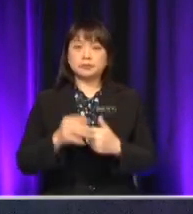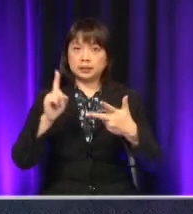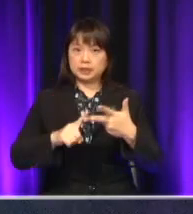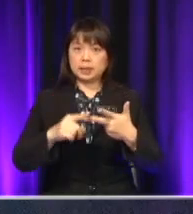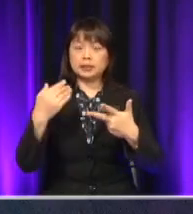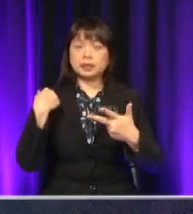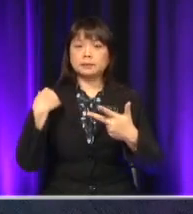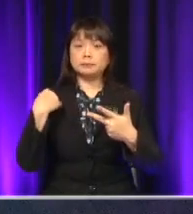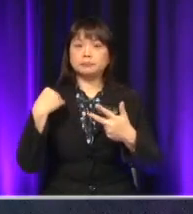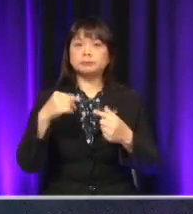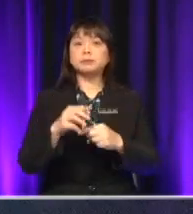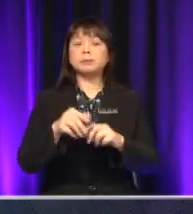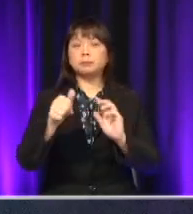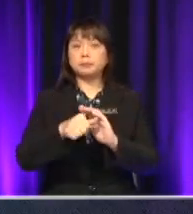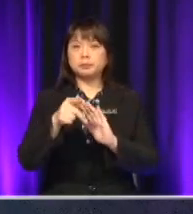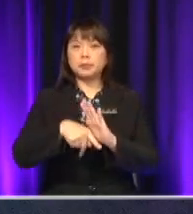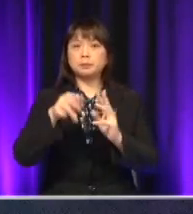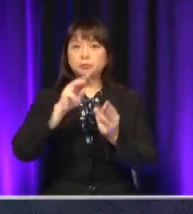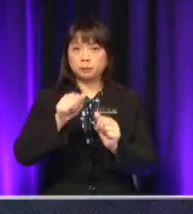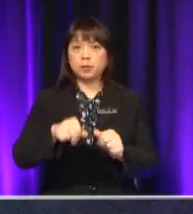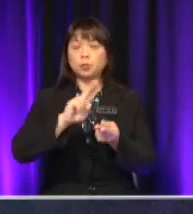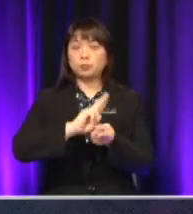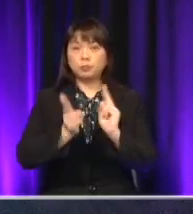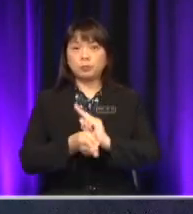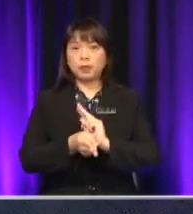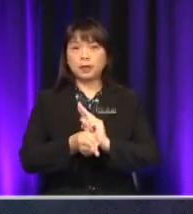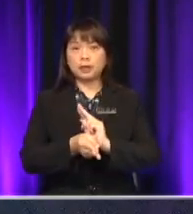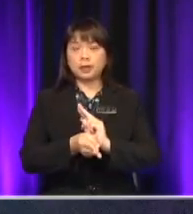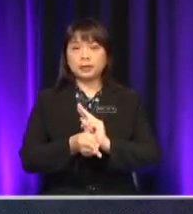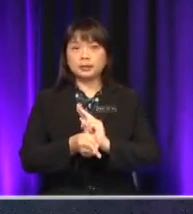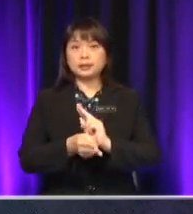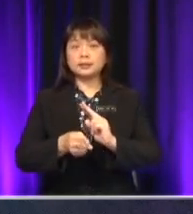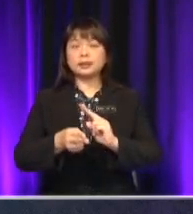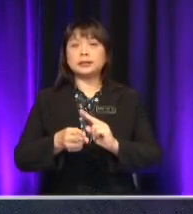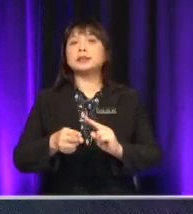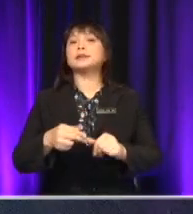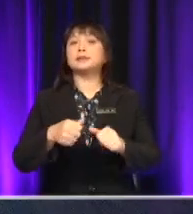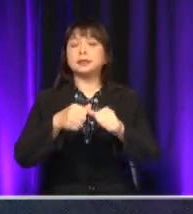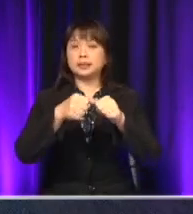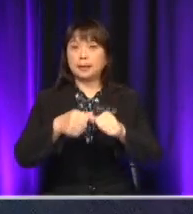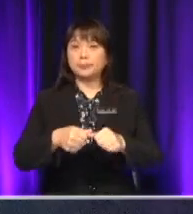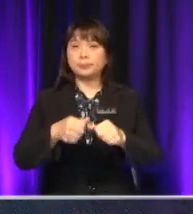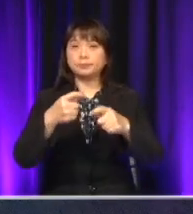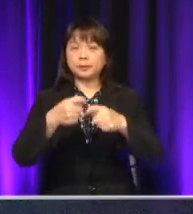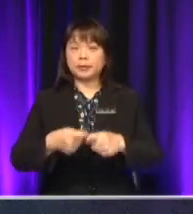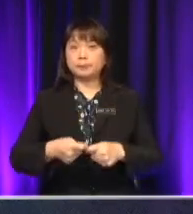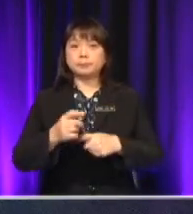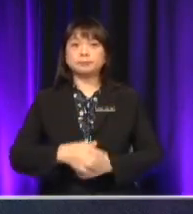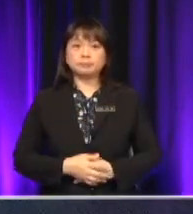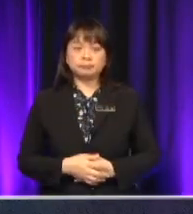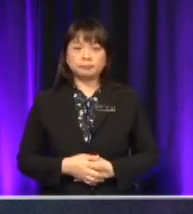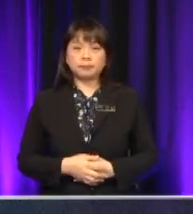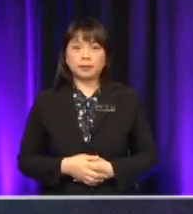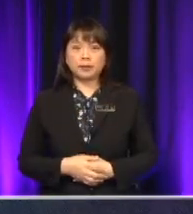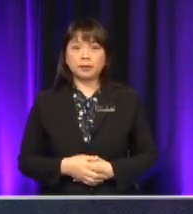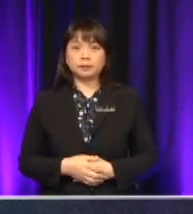Pemboleh ubah malar. Malar. Apa beza antara ketiga-tiga ni? Ada sebab ya cikgu tanya soalan ni. Baik-baik. Saya cuba ingat balik. Okey. Yang pemboleh